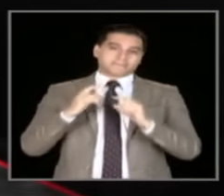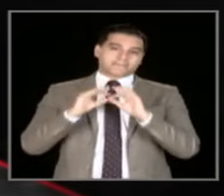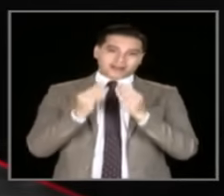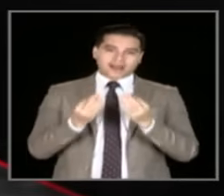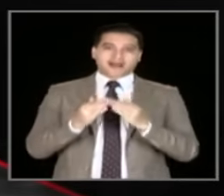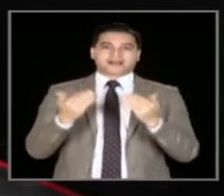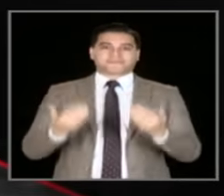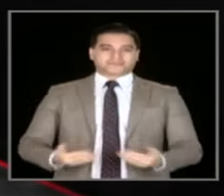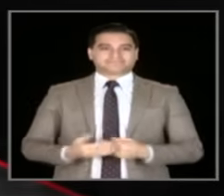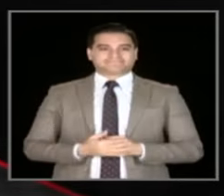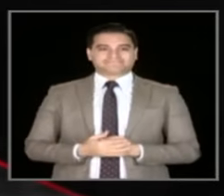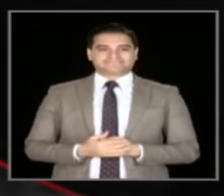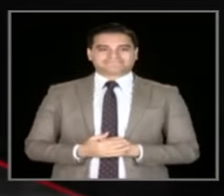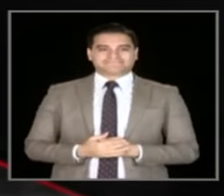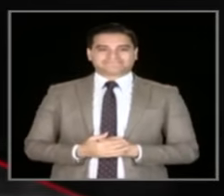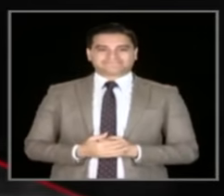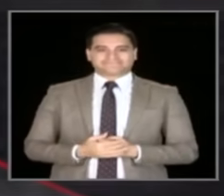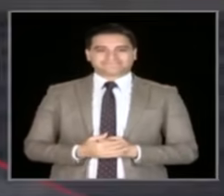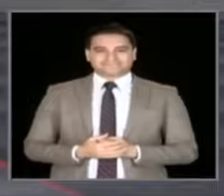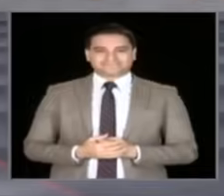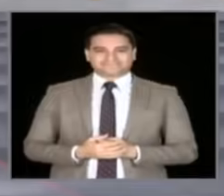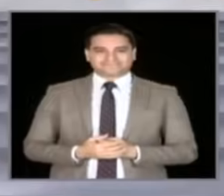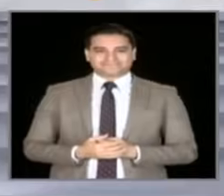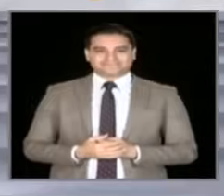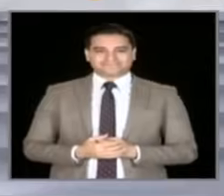المصري، بنك أهل مصر.